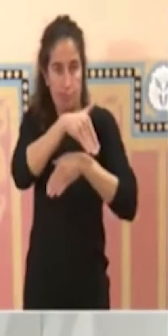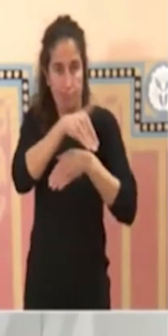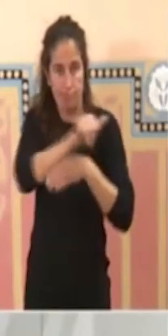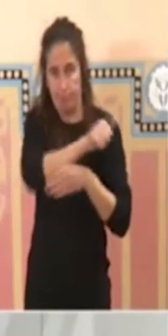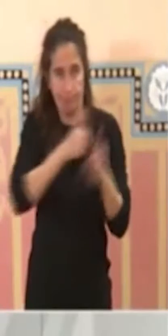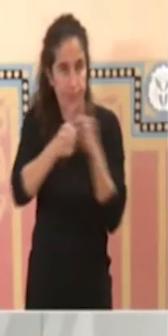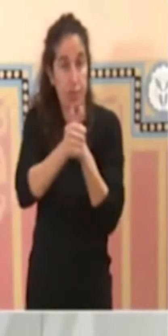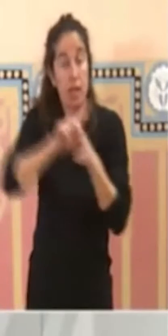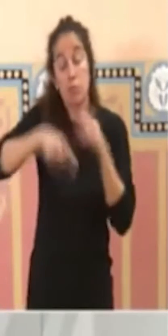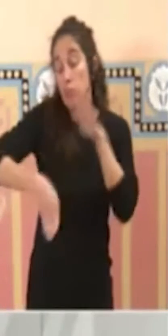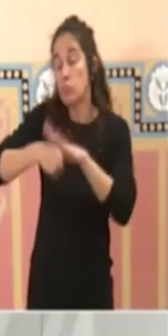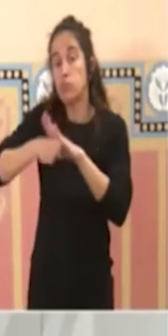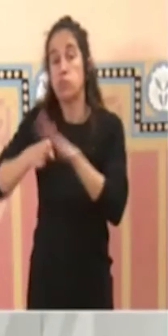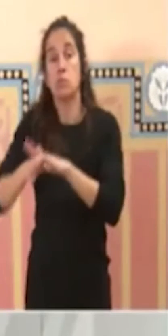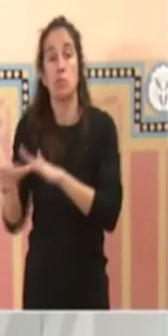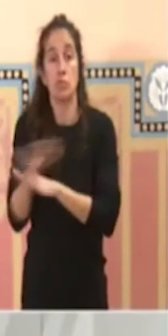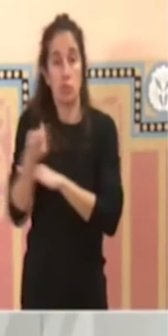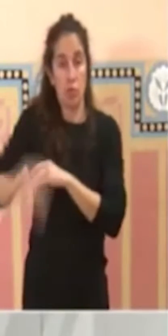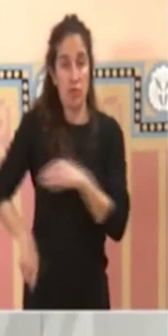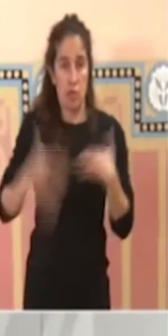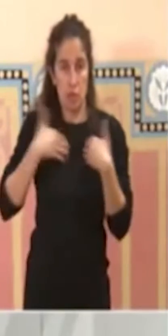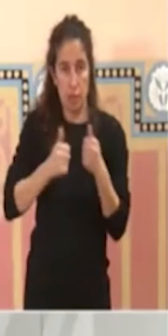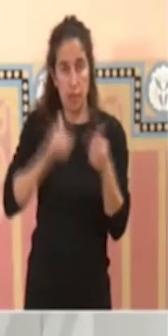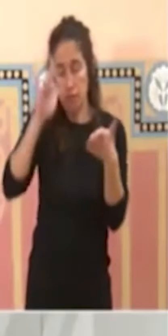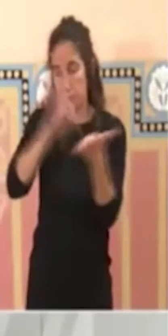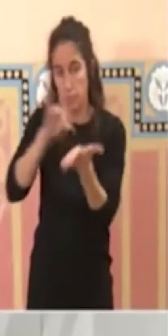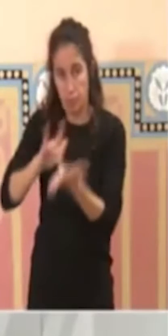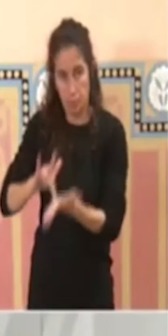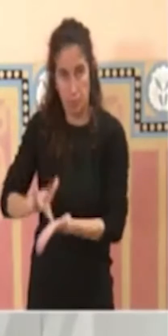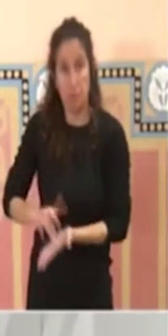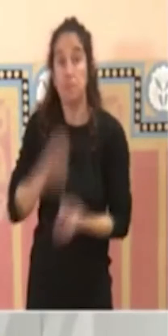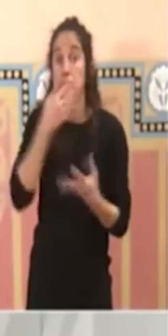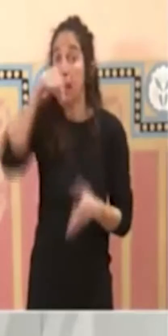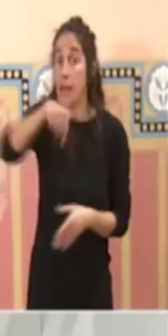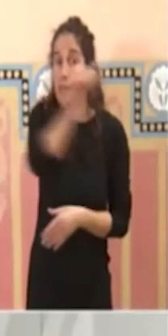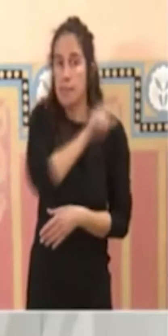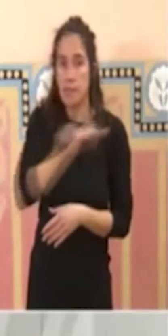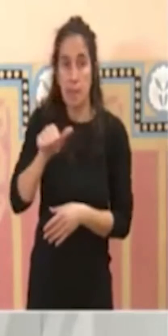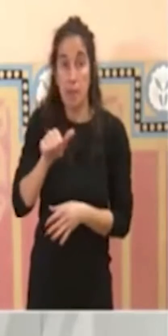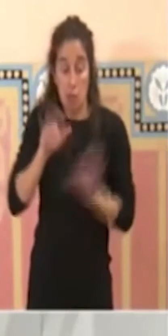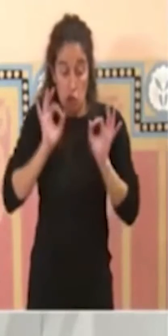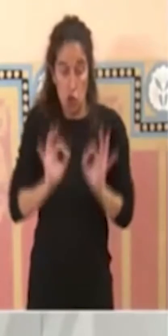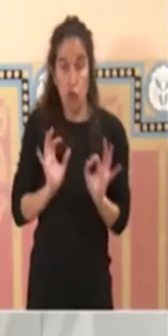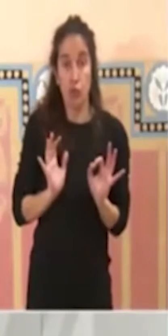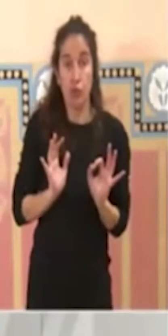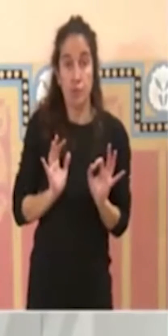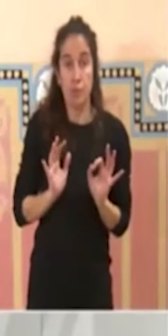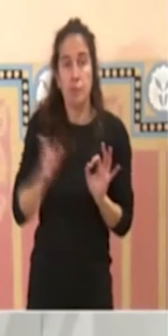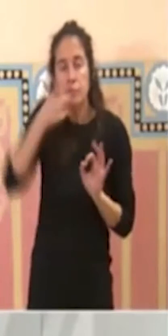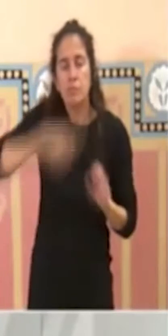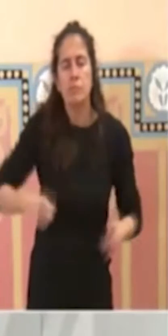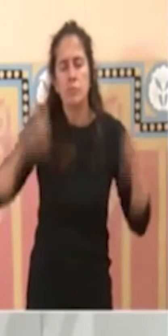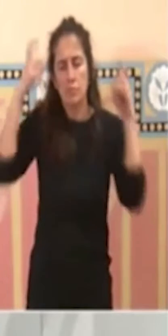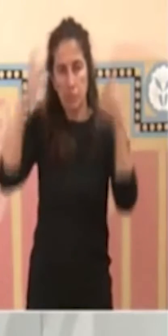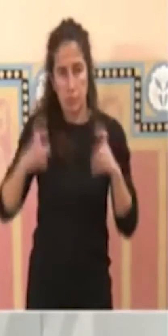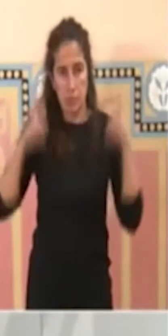anar continuant amb tots els professionals sanitaris que els hi pertoca. Aquesta setmana és just això, intentar, perquè